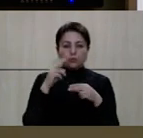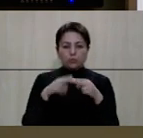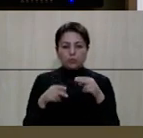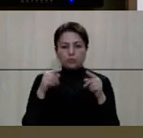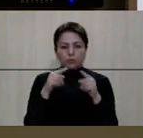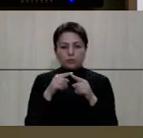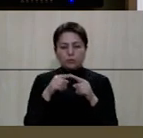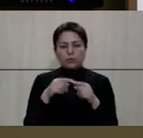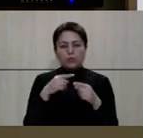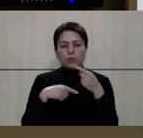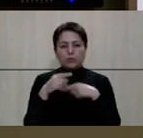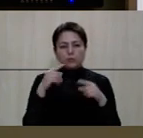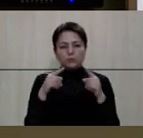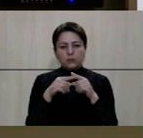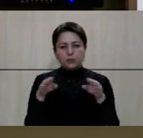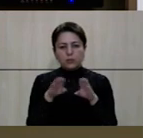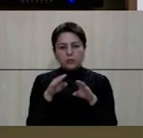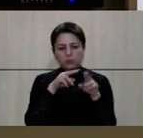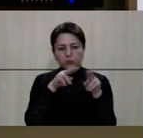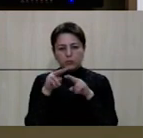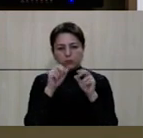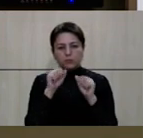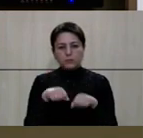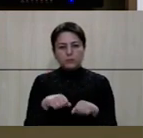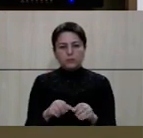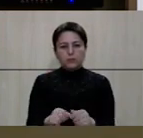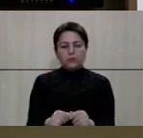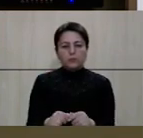o'zaro tengligini kuzatishimiz mumkin.